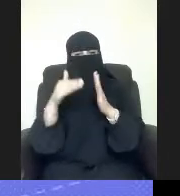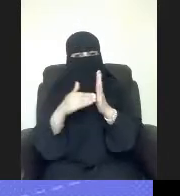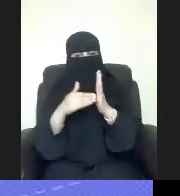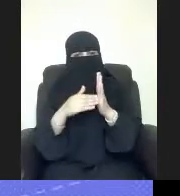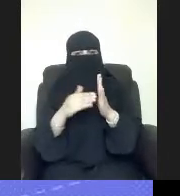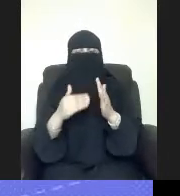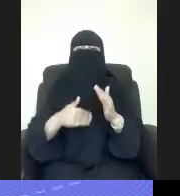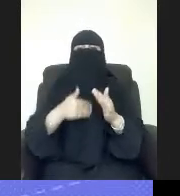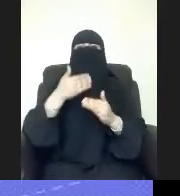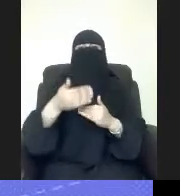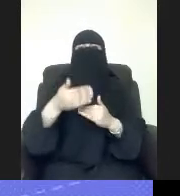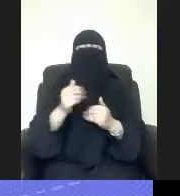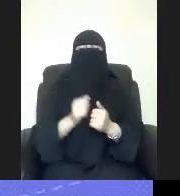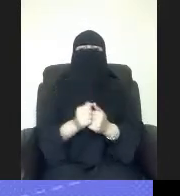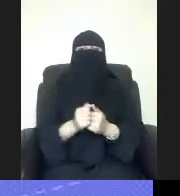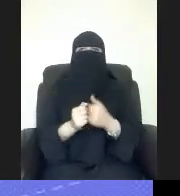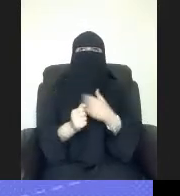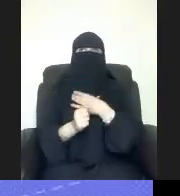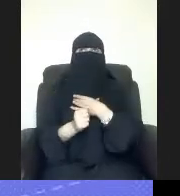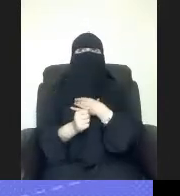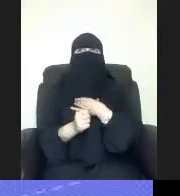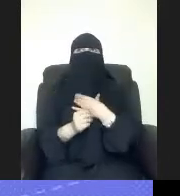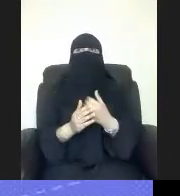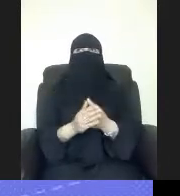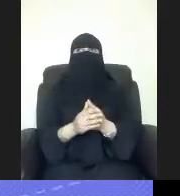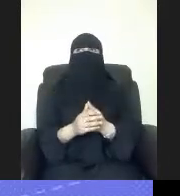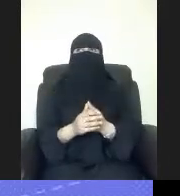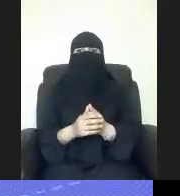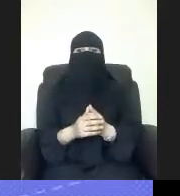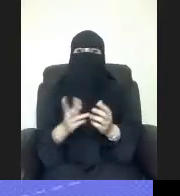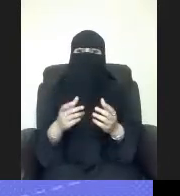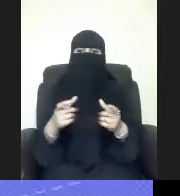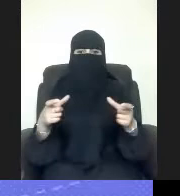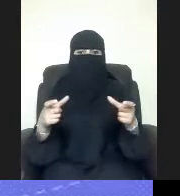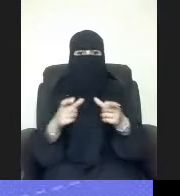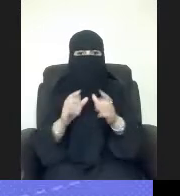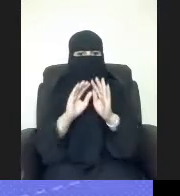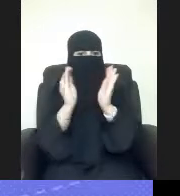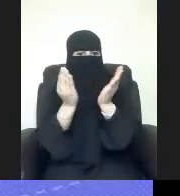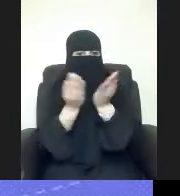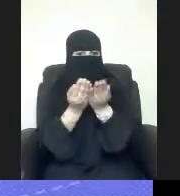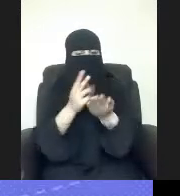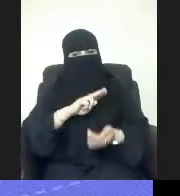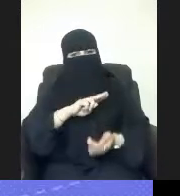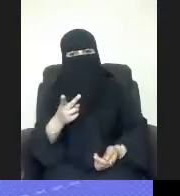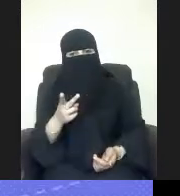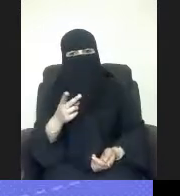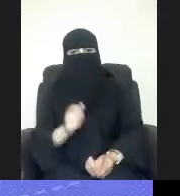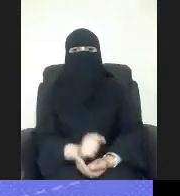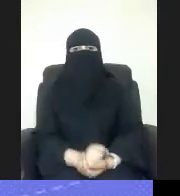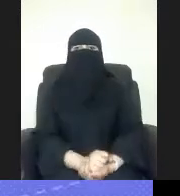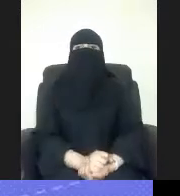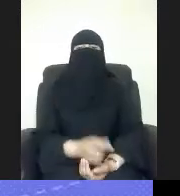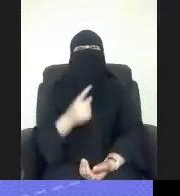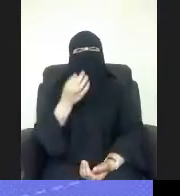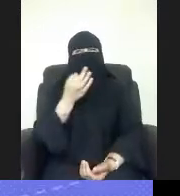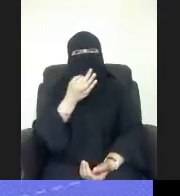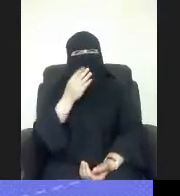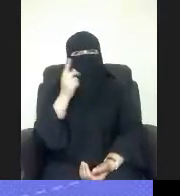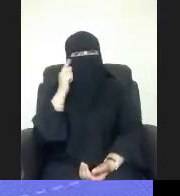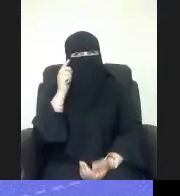أعلم أنه في جزئية سأطرحها عن الفصول المقلوبة تطرق إليها الدكتور بدر، سأتطرق إليها شوي